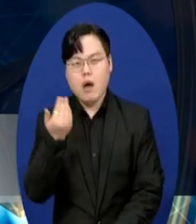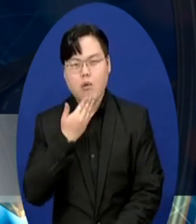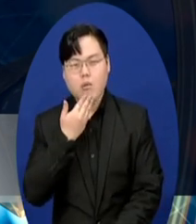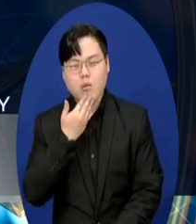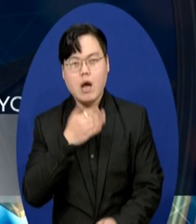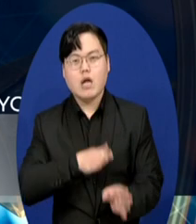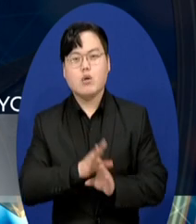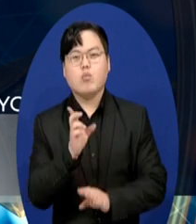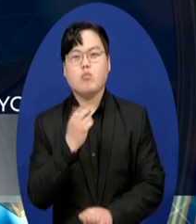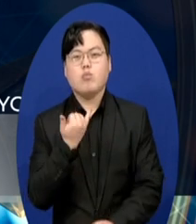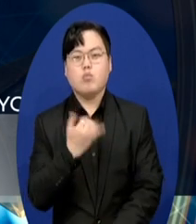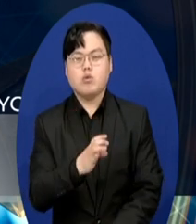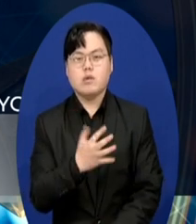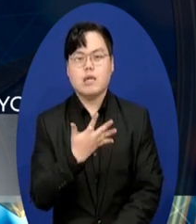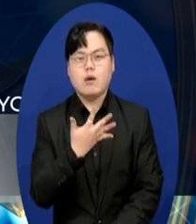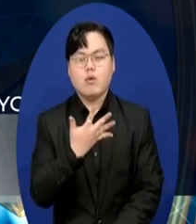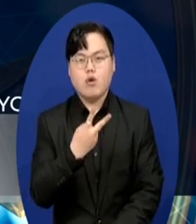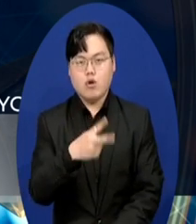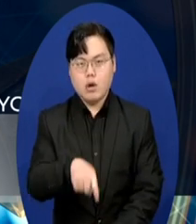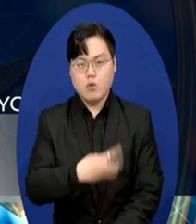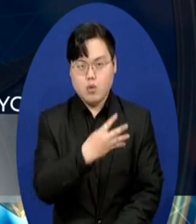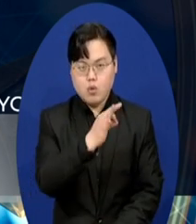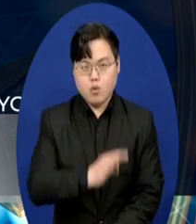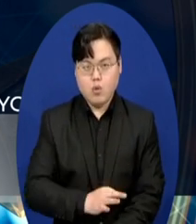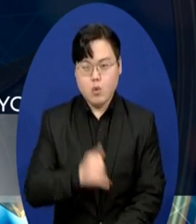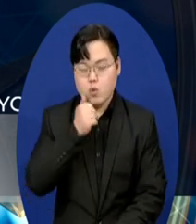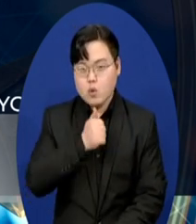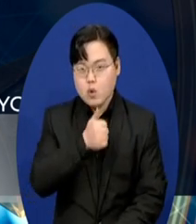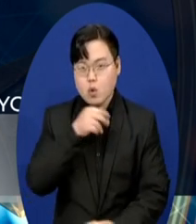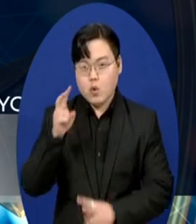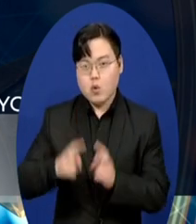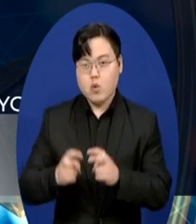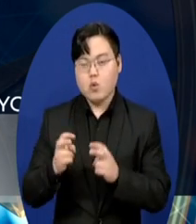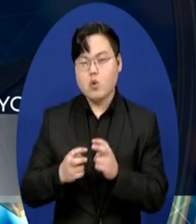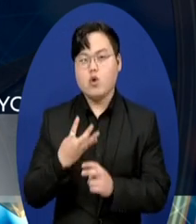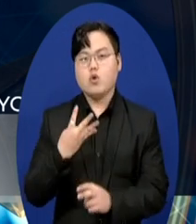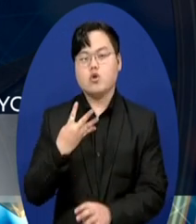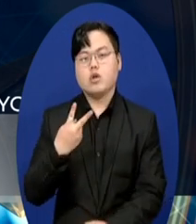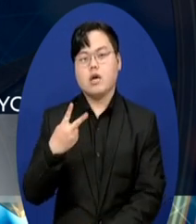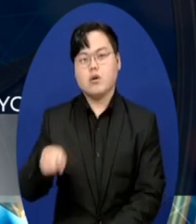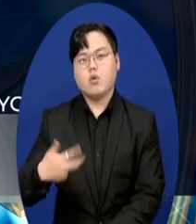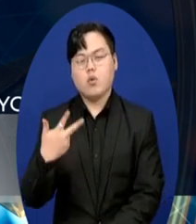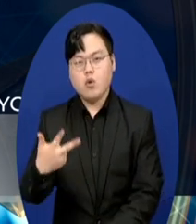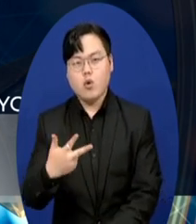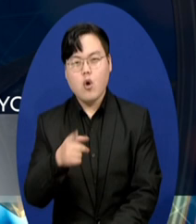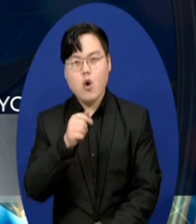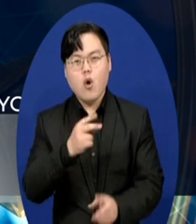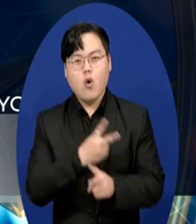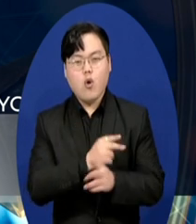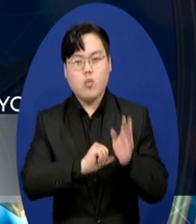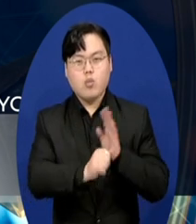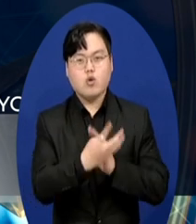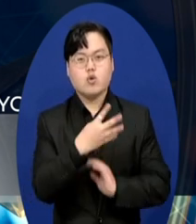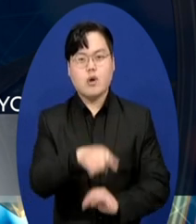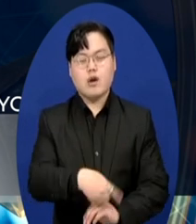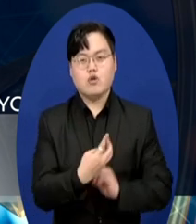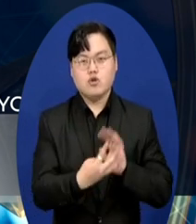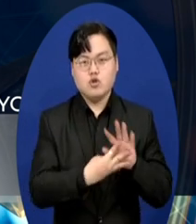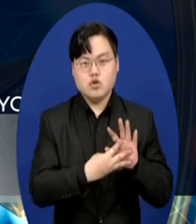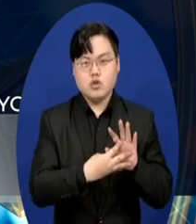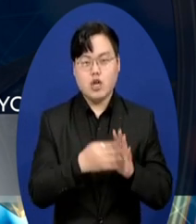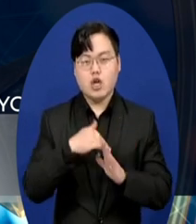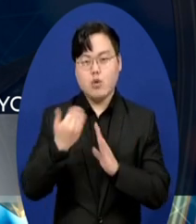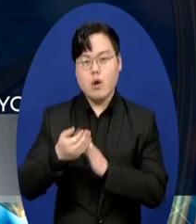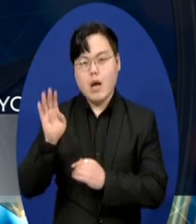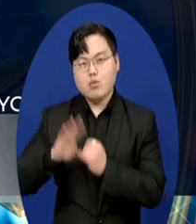үйлдвэрлэл 52.4%, нуугдмал үйлдвэрлэл 42.3%, хууль бус үйлдвэрлэл 4.9%, өрхийн эцсийн